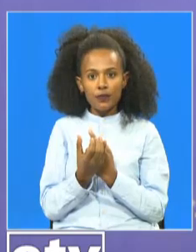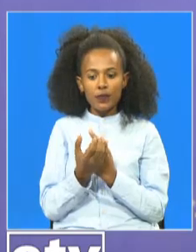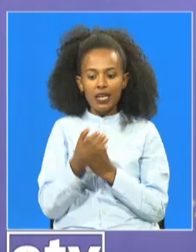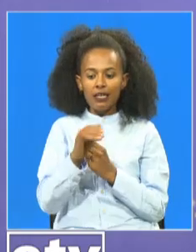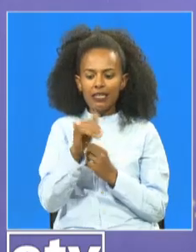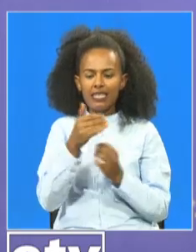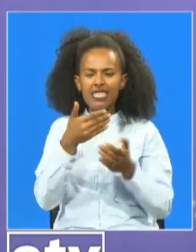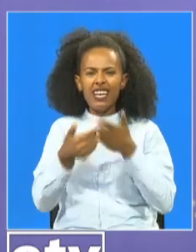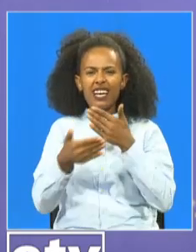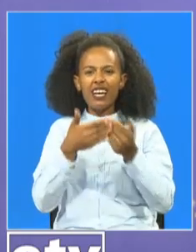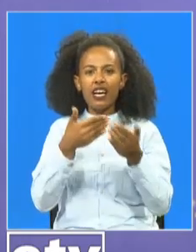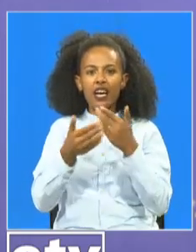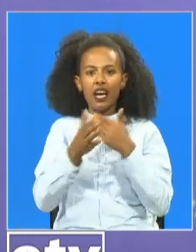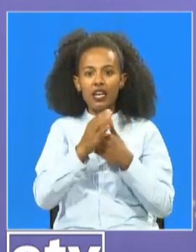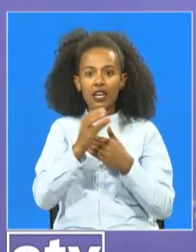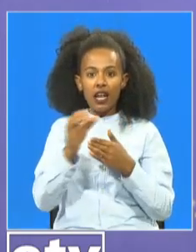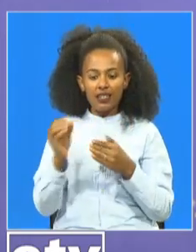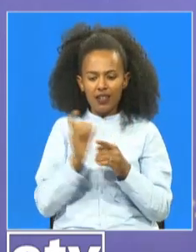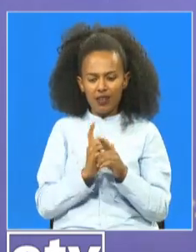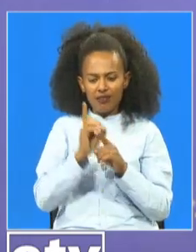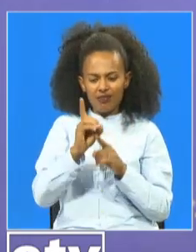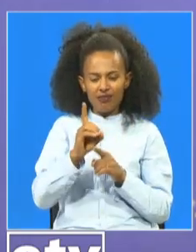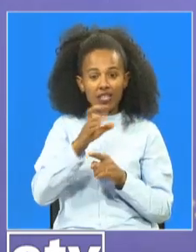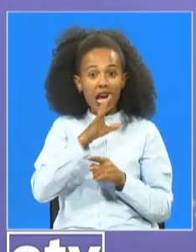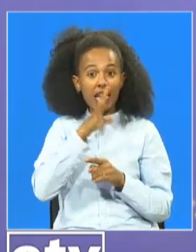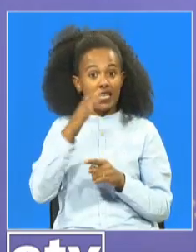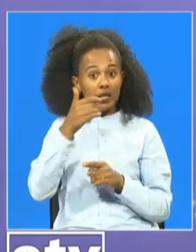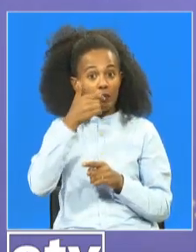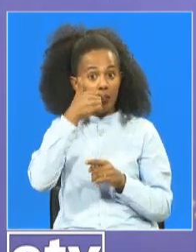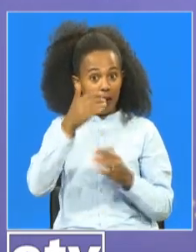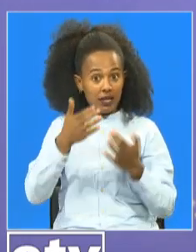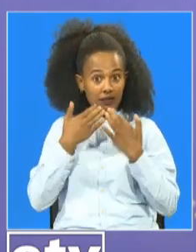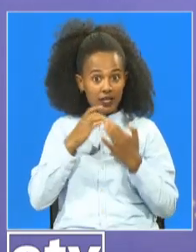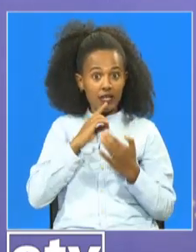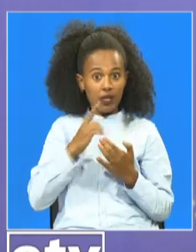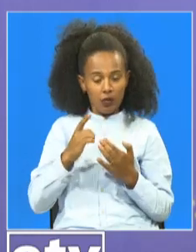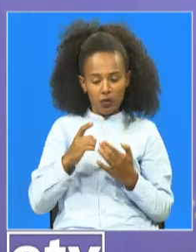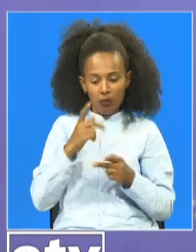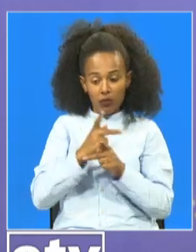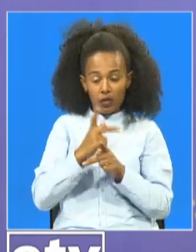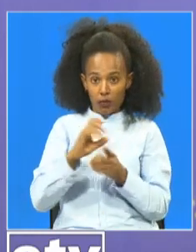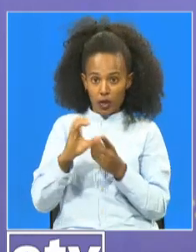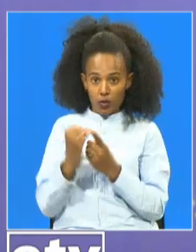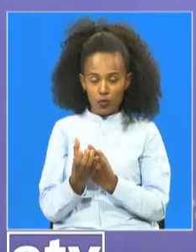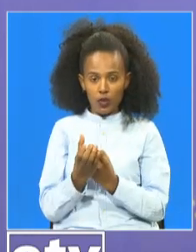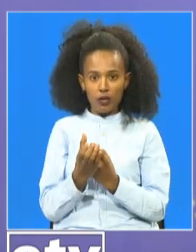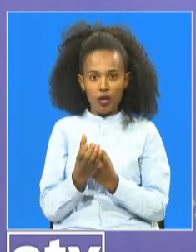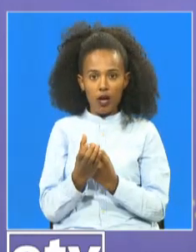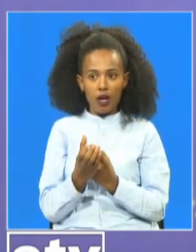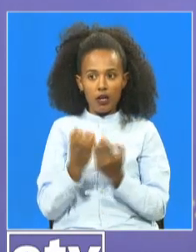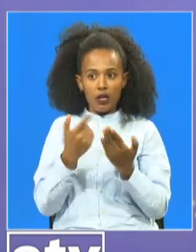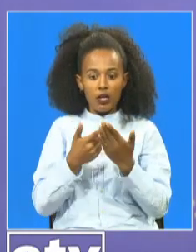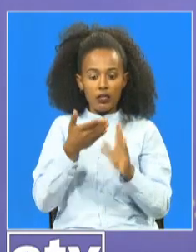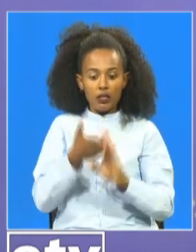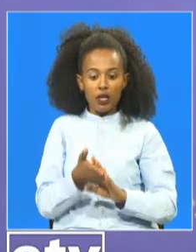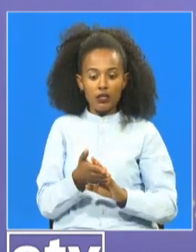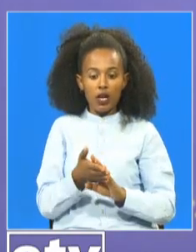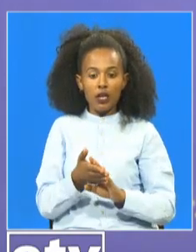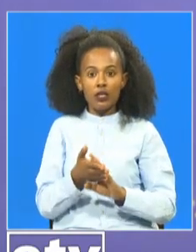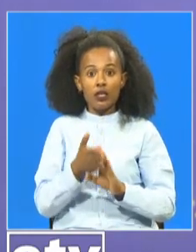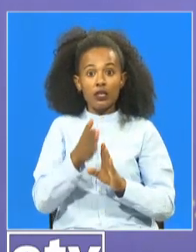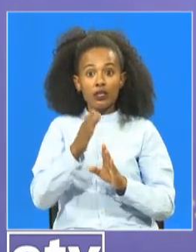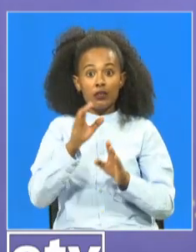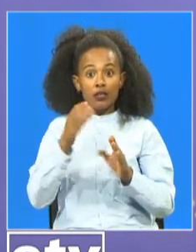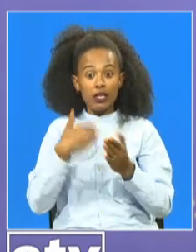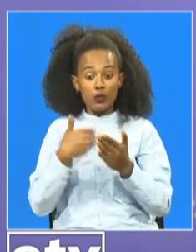እንደዚህ ቀላልና ስትሬት ፎርወርድ አይደለም ለማለት ፈልጌ ነው የሚጠብቀን ሁኔታ። ከዛ አንጻር አናሎጂው